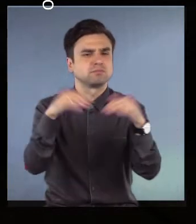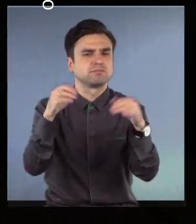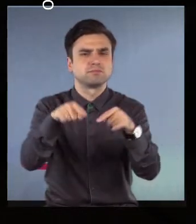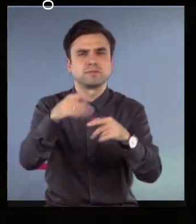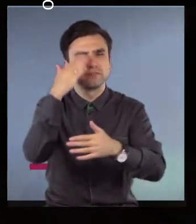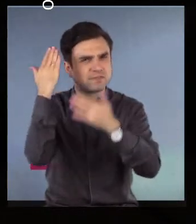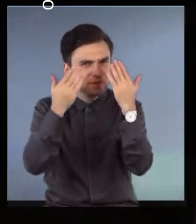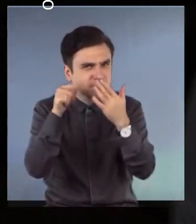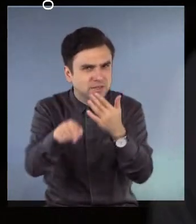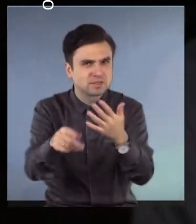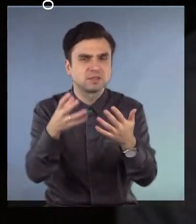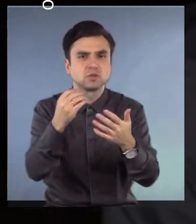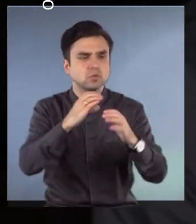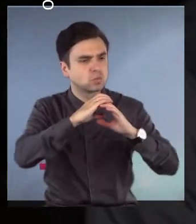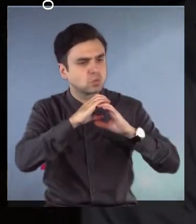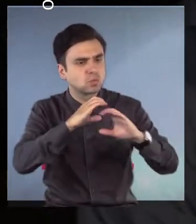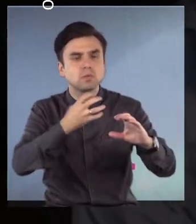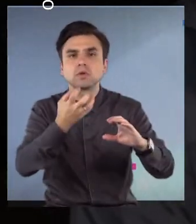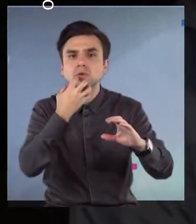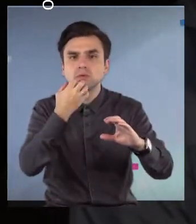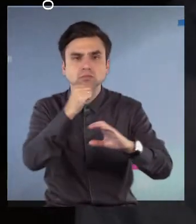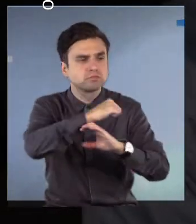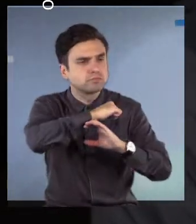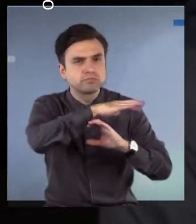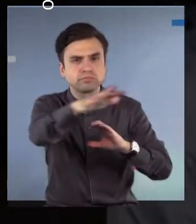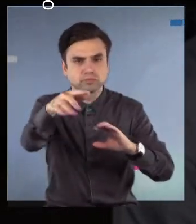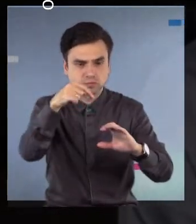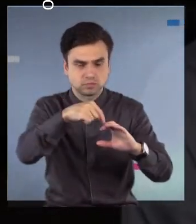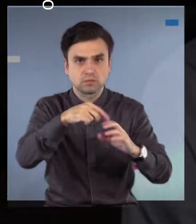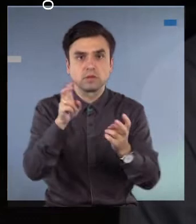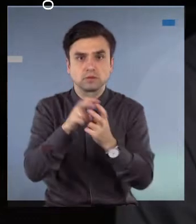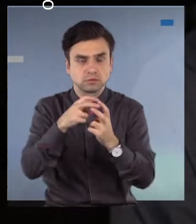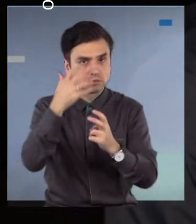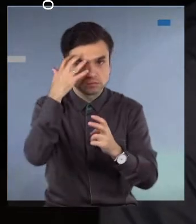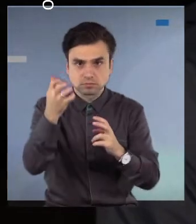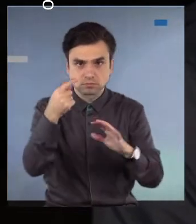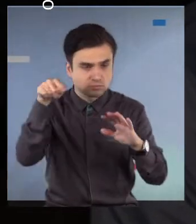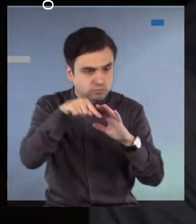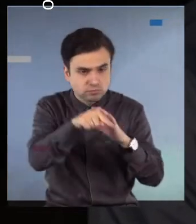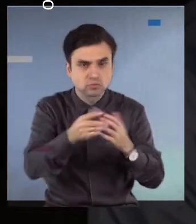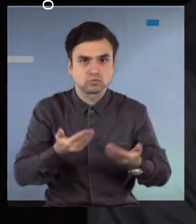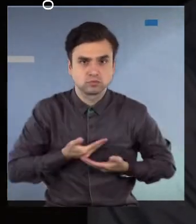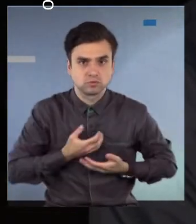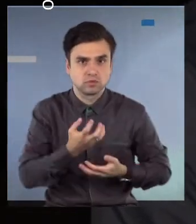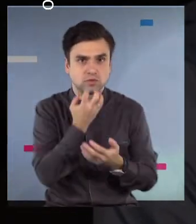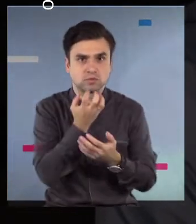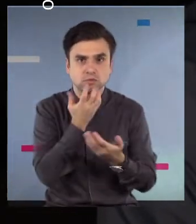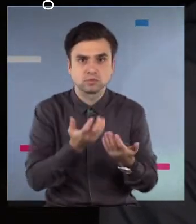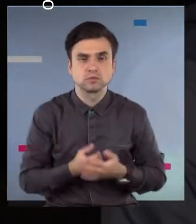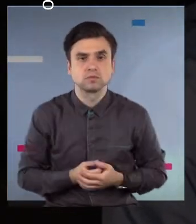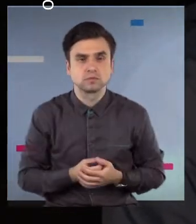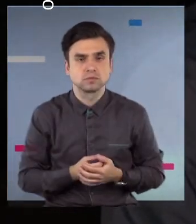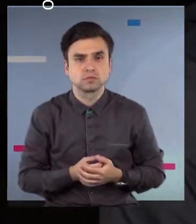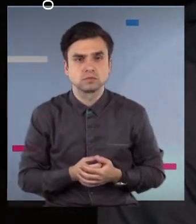разводы теплоносителей, которые благоприятно используются грызунами для